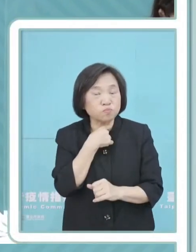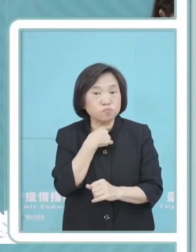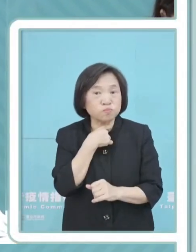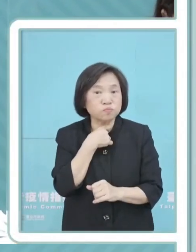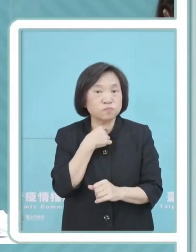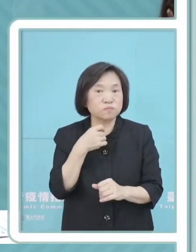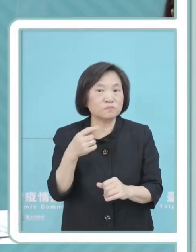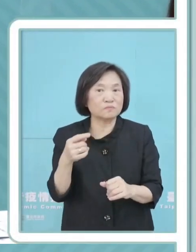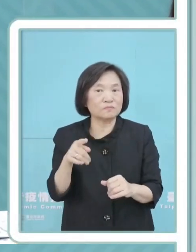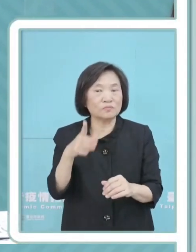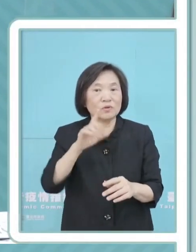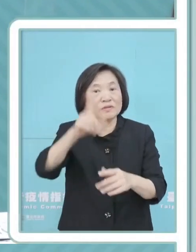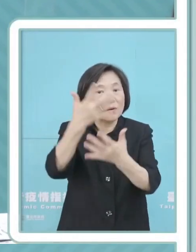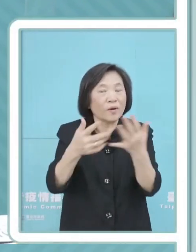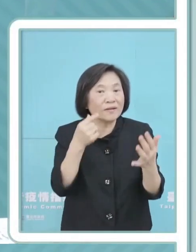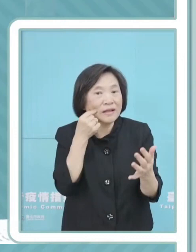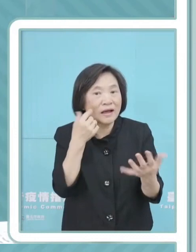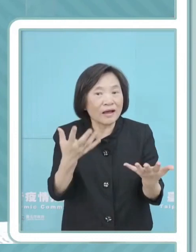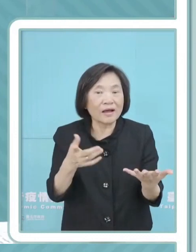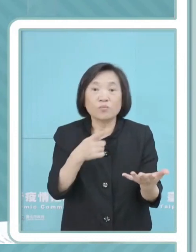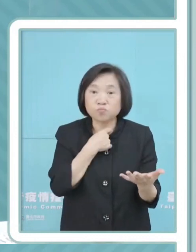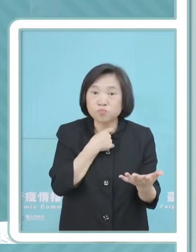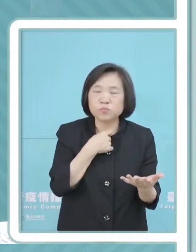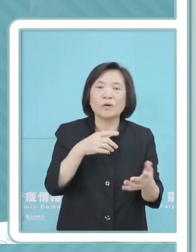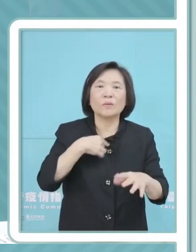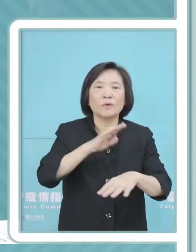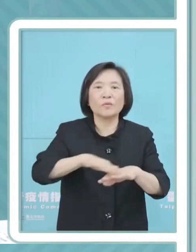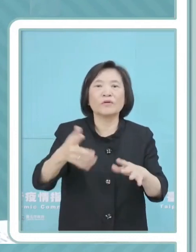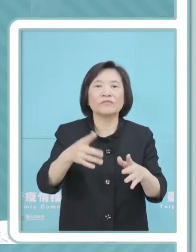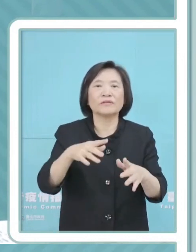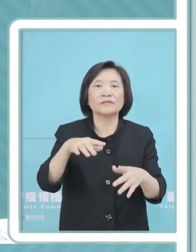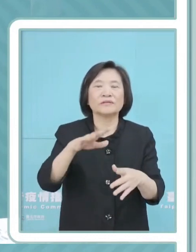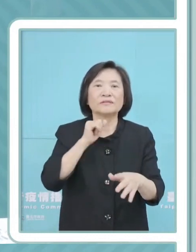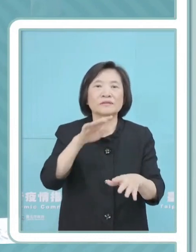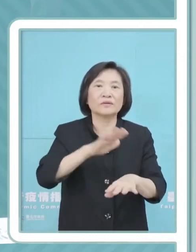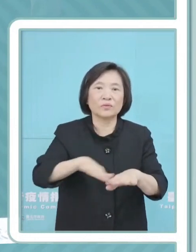没有办法去一一上网的话，我们是考虑放在我们的媒体框，让媒体朋友知道。